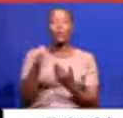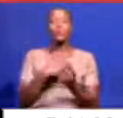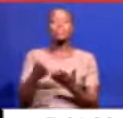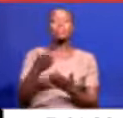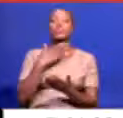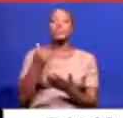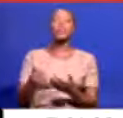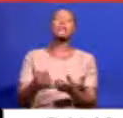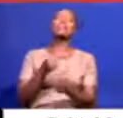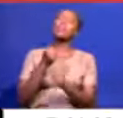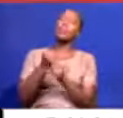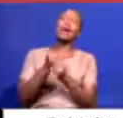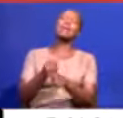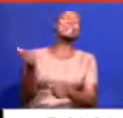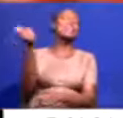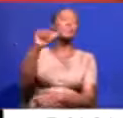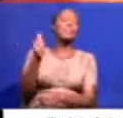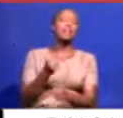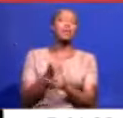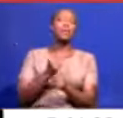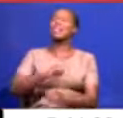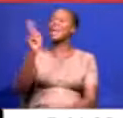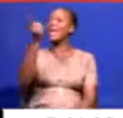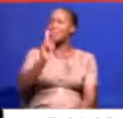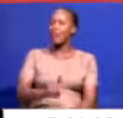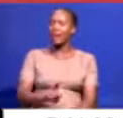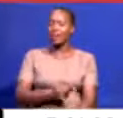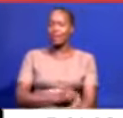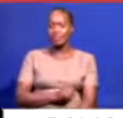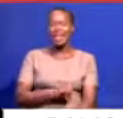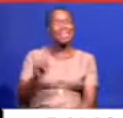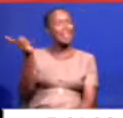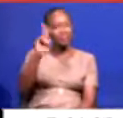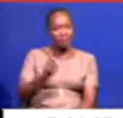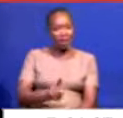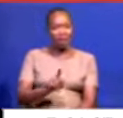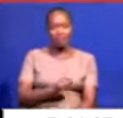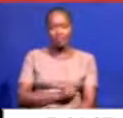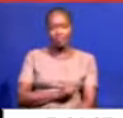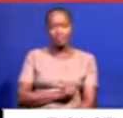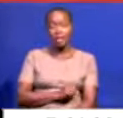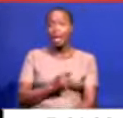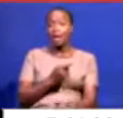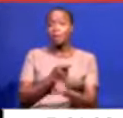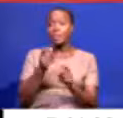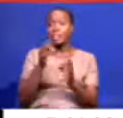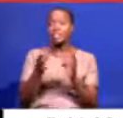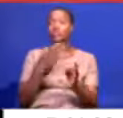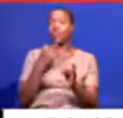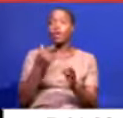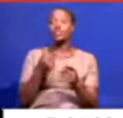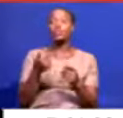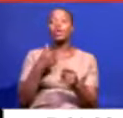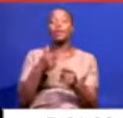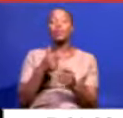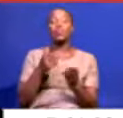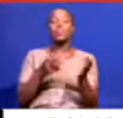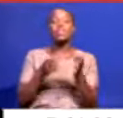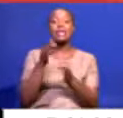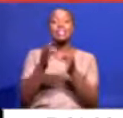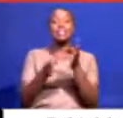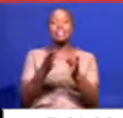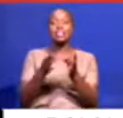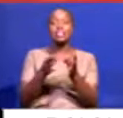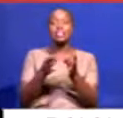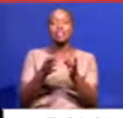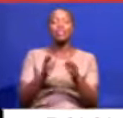mfanye viti. That will never work. Haiwezi. Haiwezi. Lakini ukitaka kuja na njia ya haki, pitia